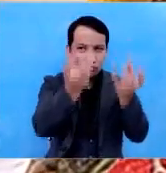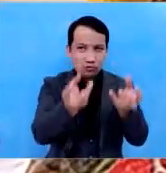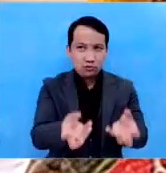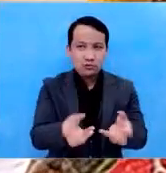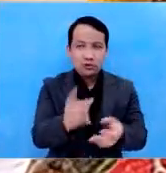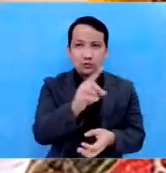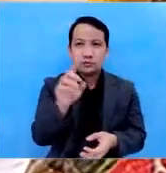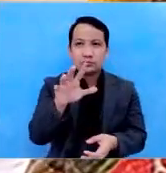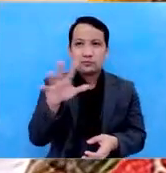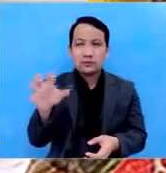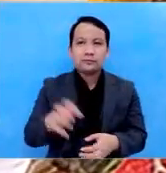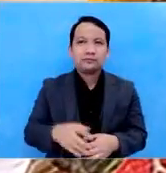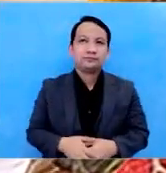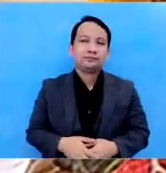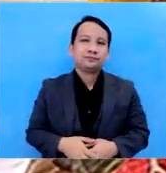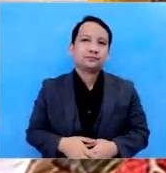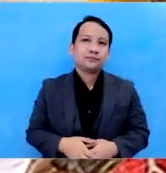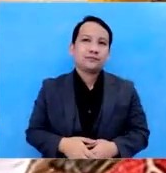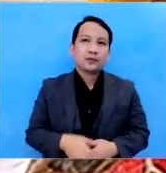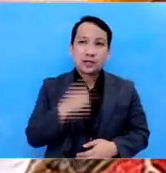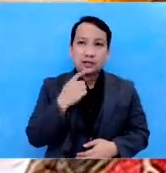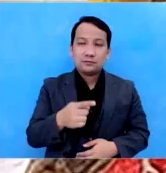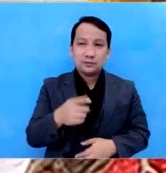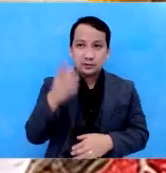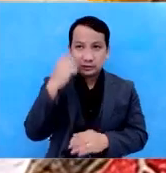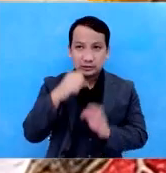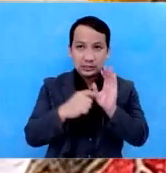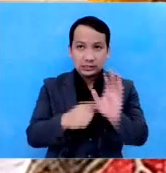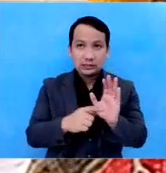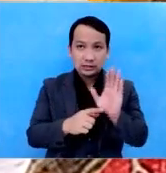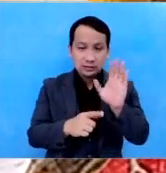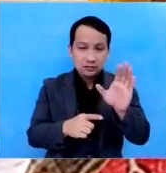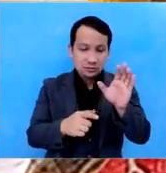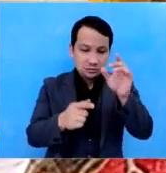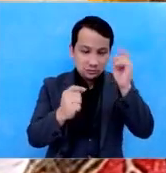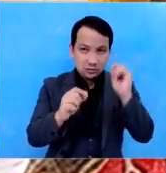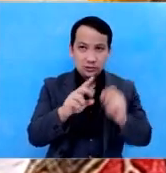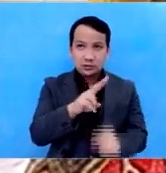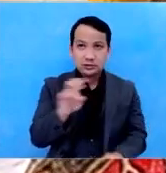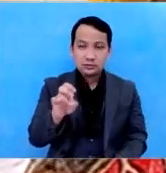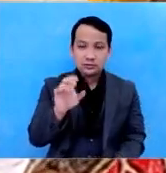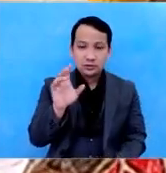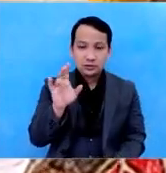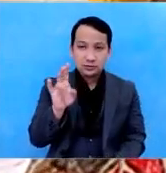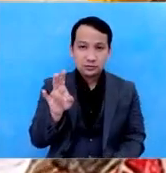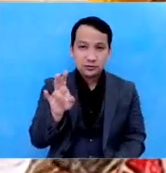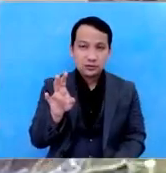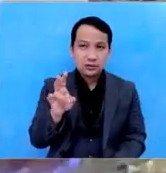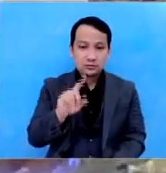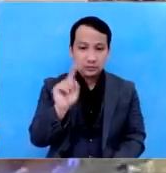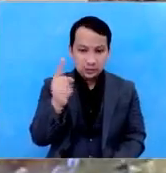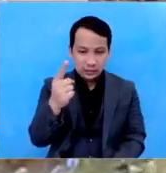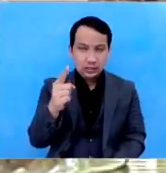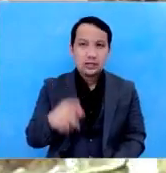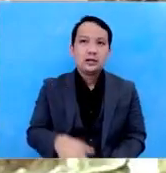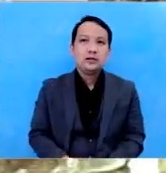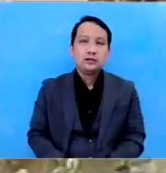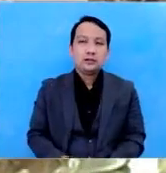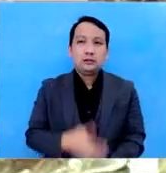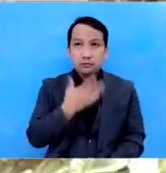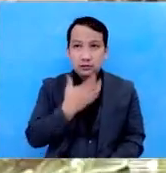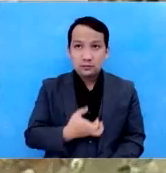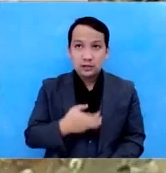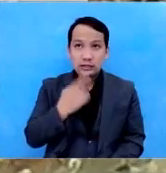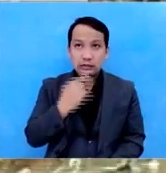presyo. May Santa Claus din na naglalaro sa 350 hanggang 700 pesos kada isang piraso. Ang isang dosen